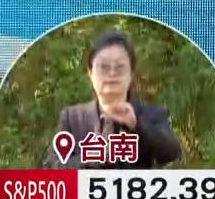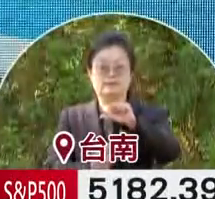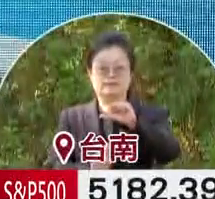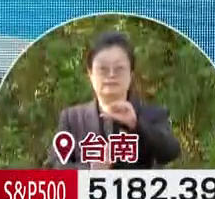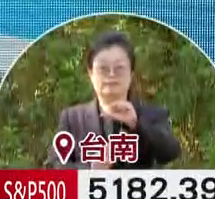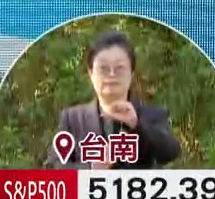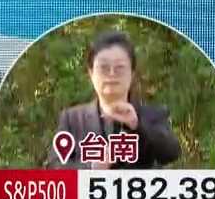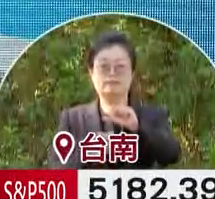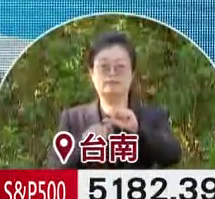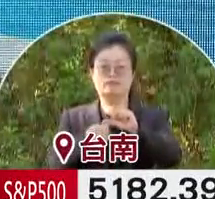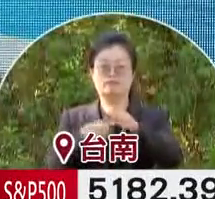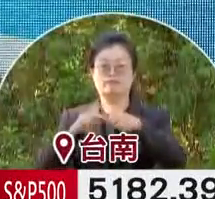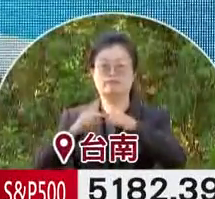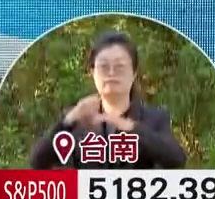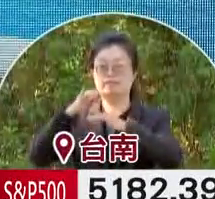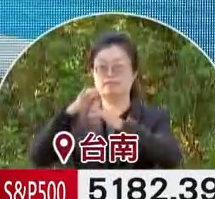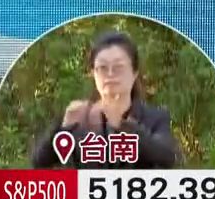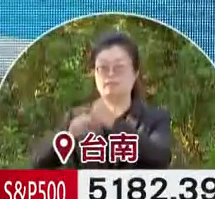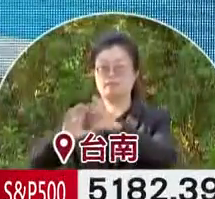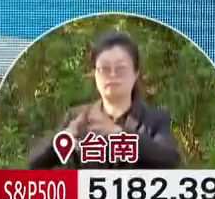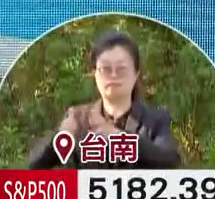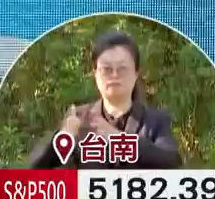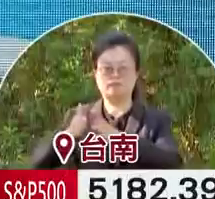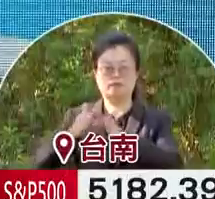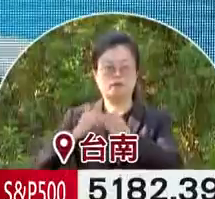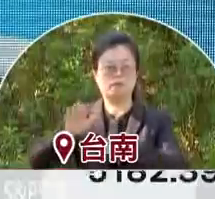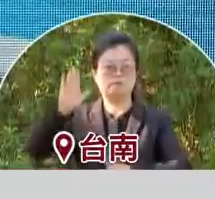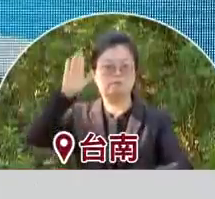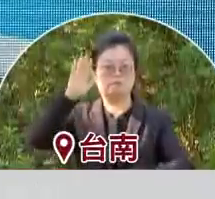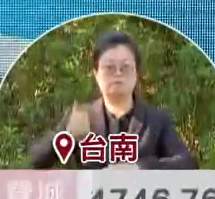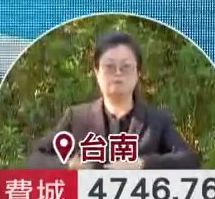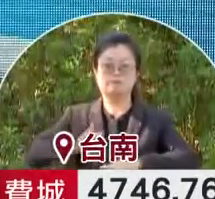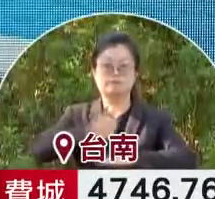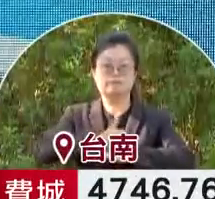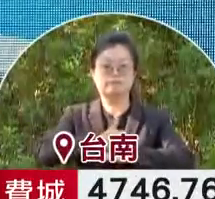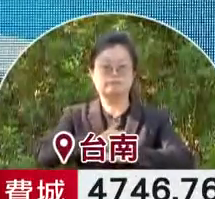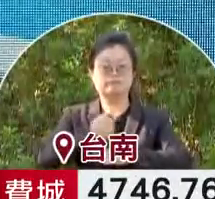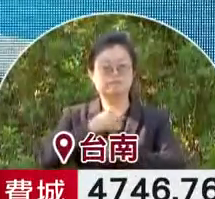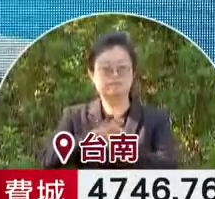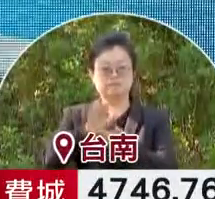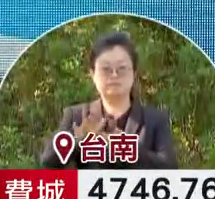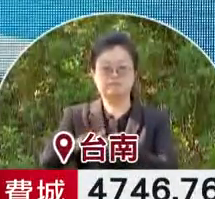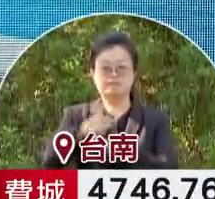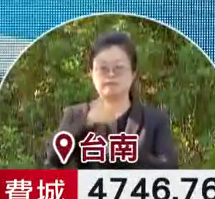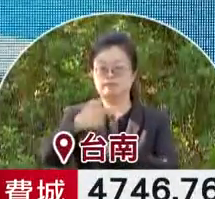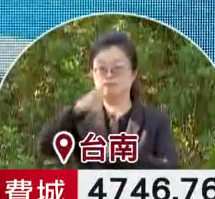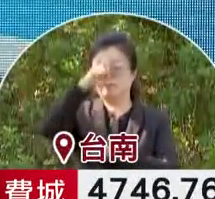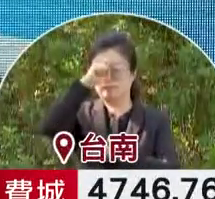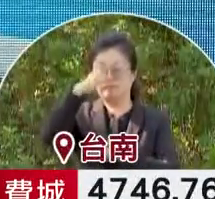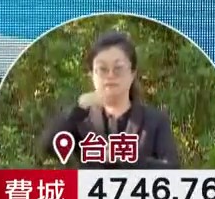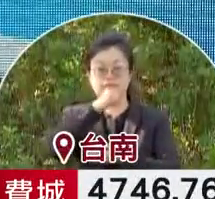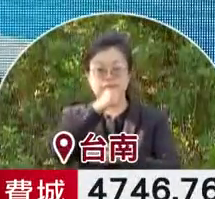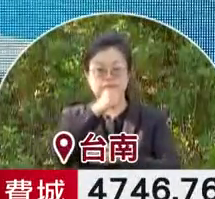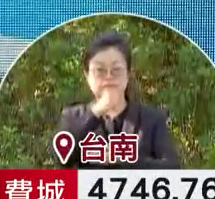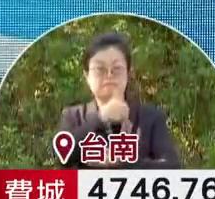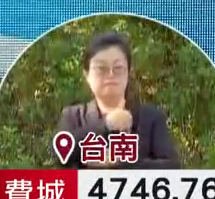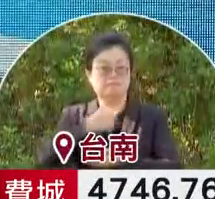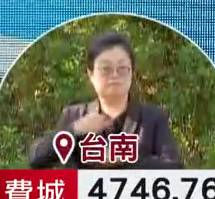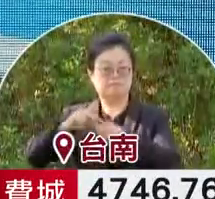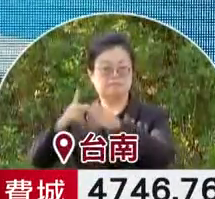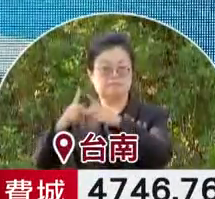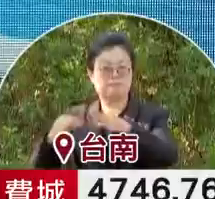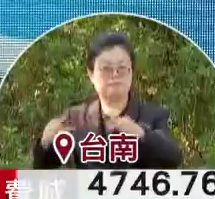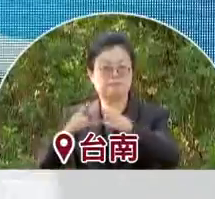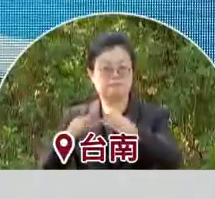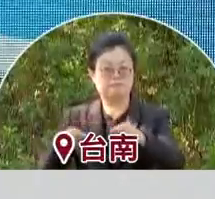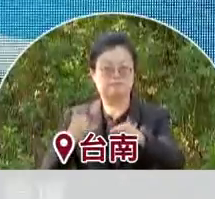即将跟萧美琴副总统宣誓就职。我未来非常希望台湾能够跟日本能够加强